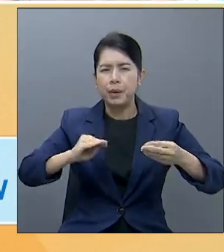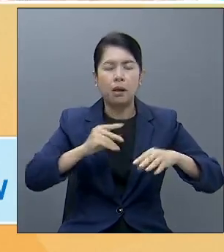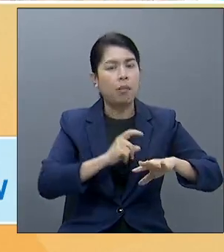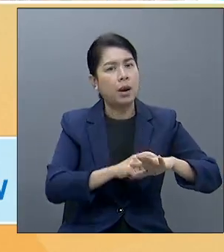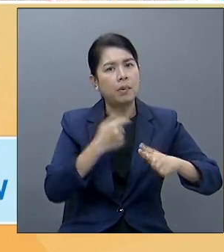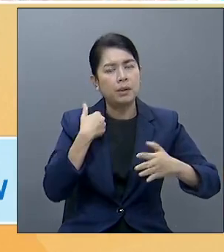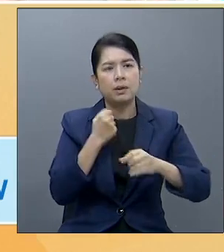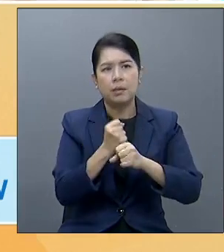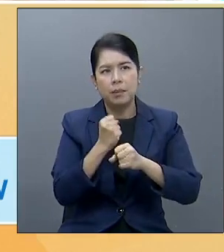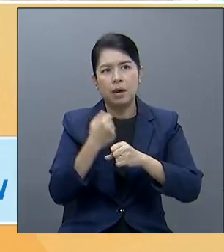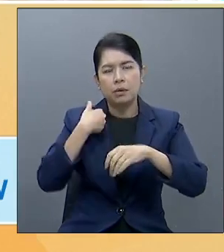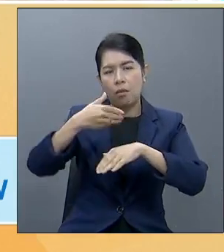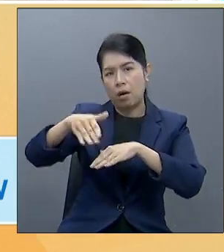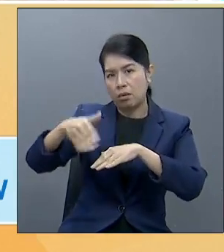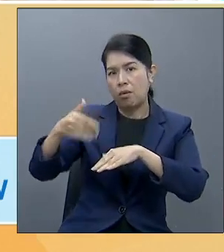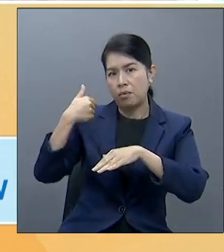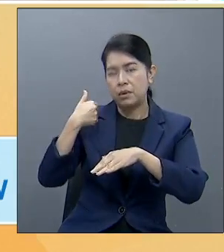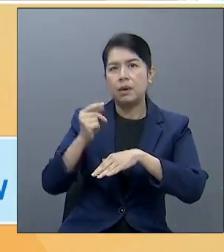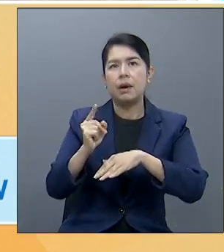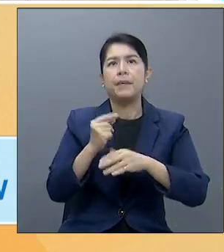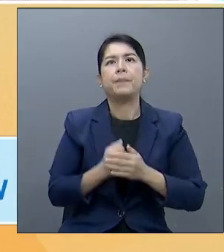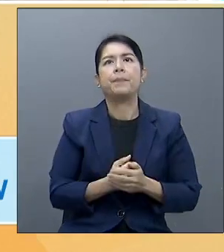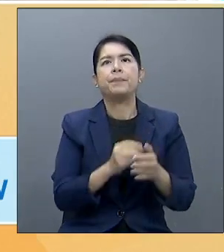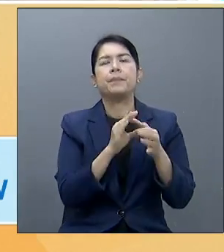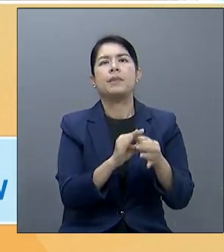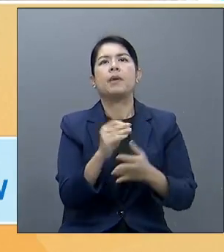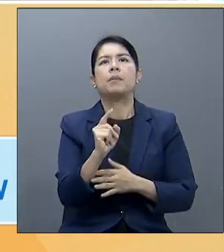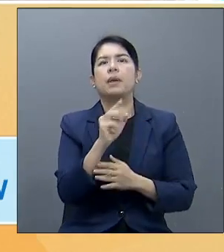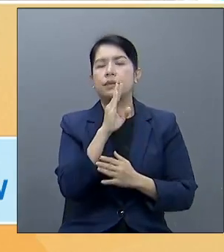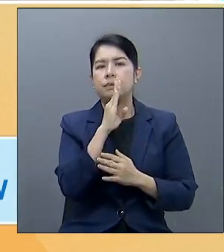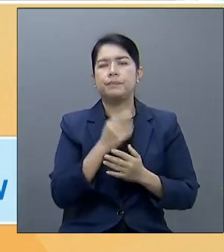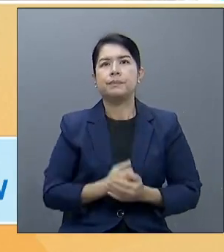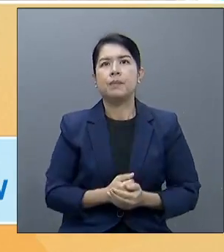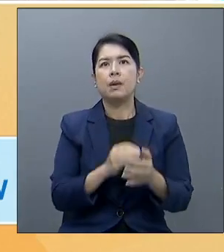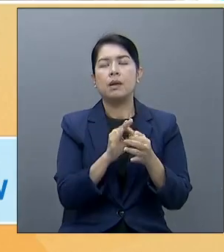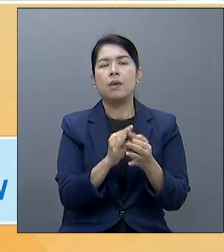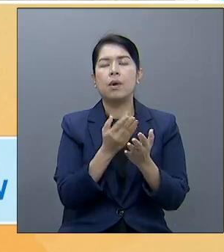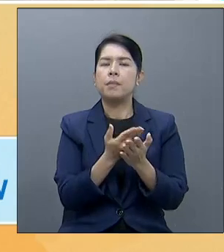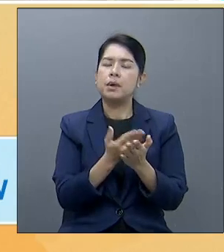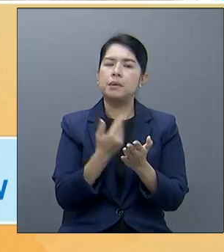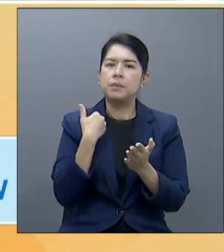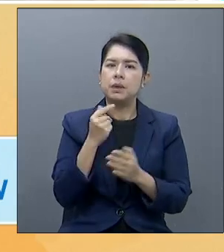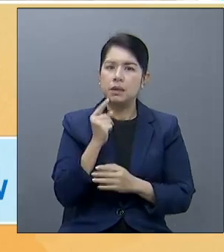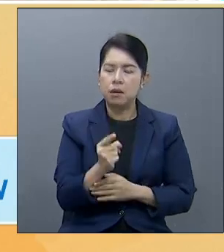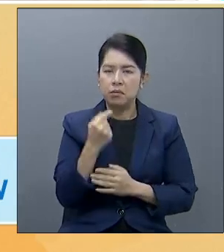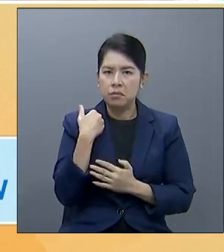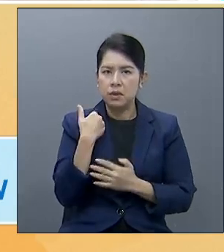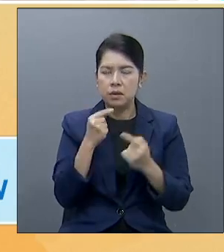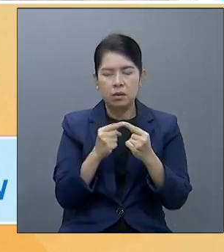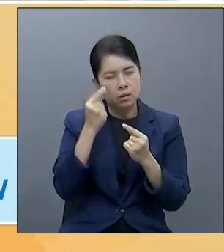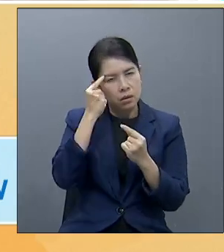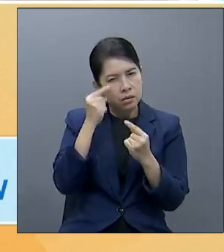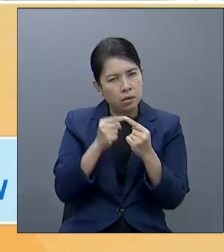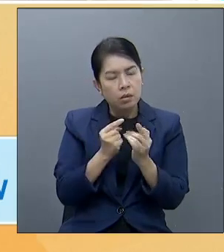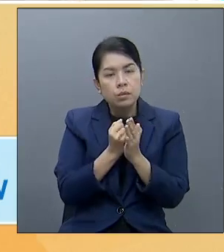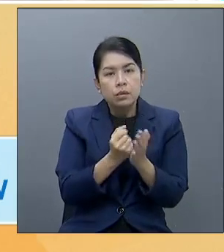ำงานนอกสถานที่ไหมเนี่ยค่ะหรือแม้กระทั่งว่าในมิติของเรื่องการเงินอาจจะต้องมีการศึกษาอาจจะต้องมีแนวทางที่จะมีเงินอุดห